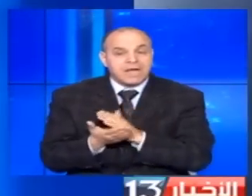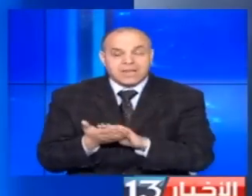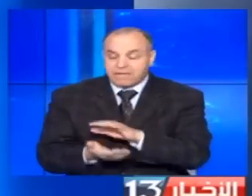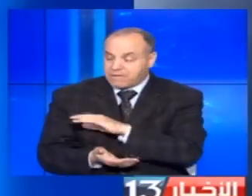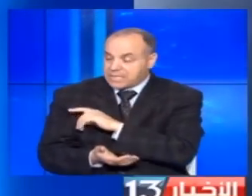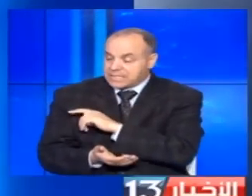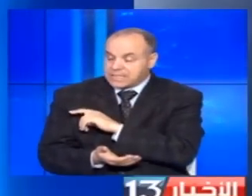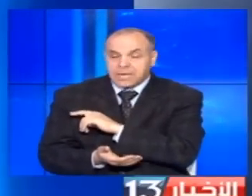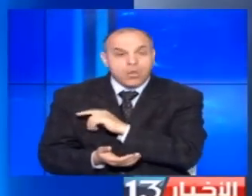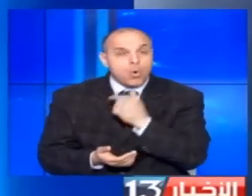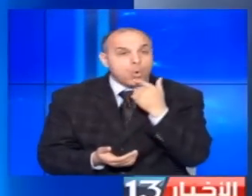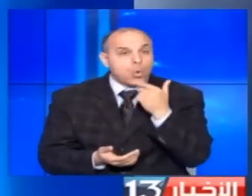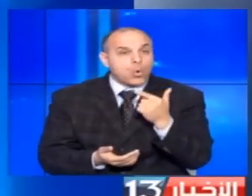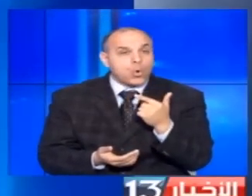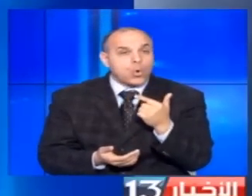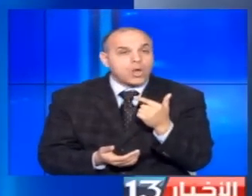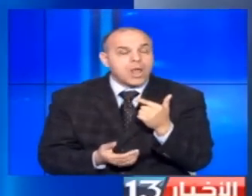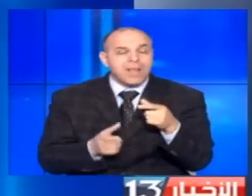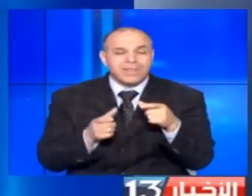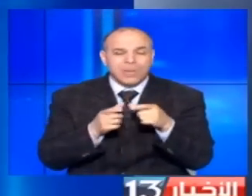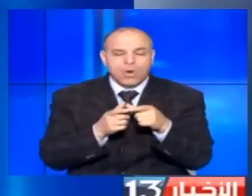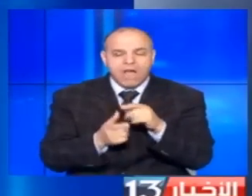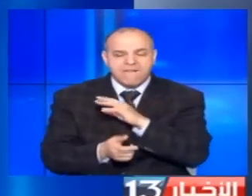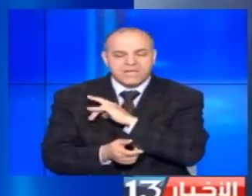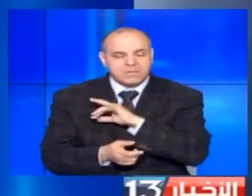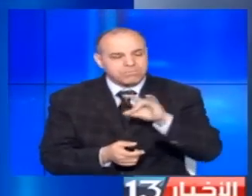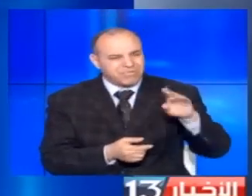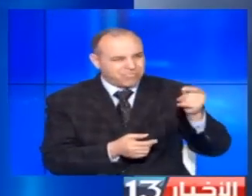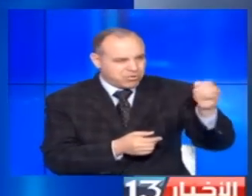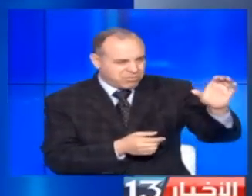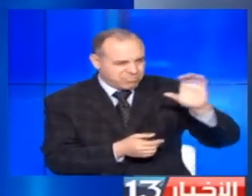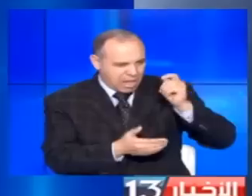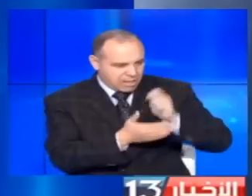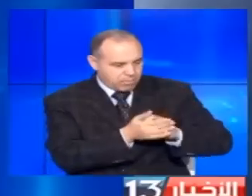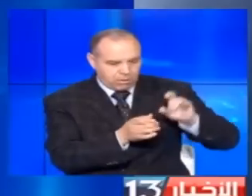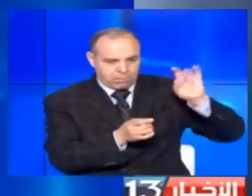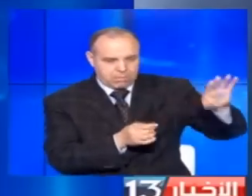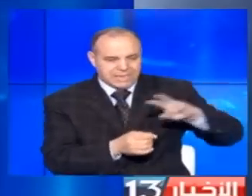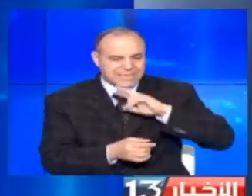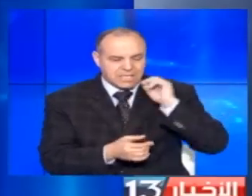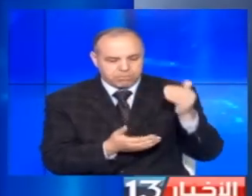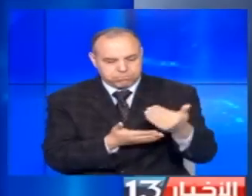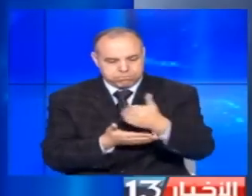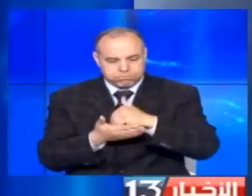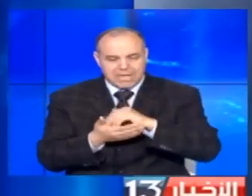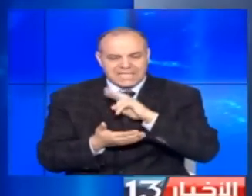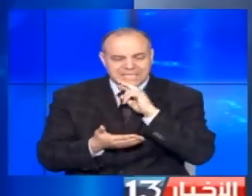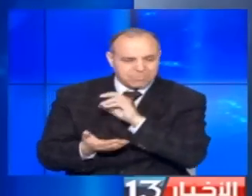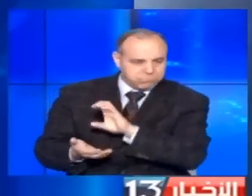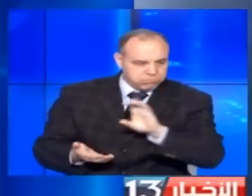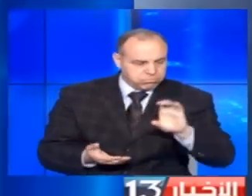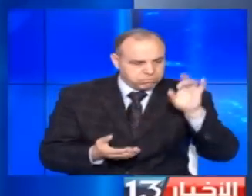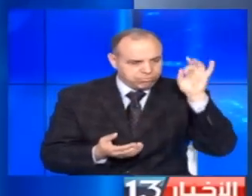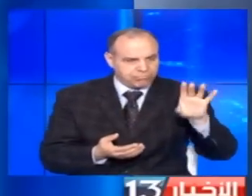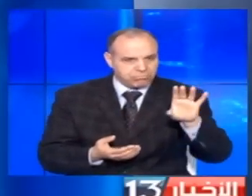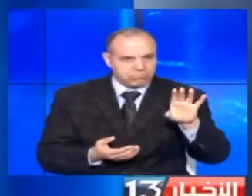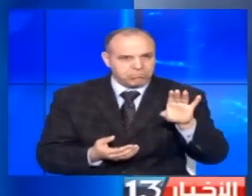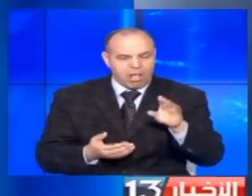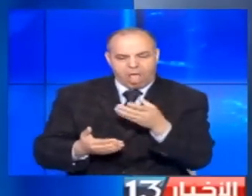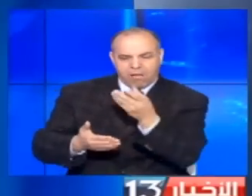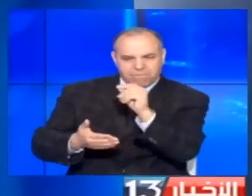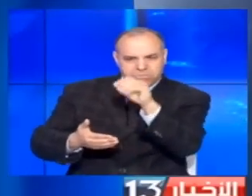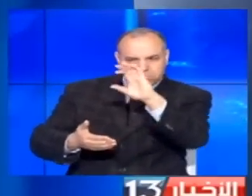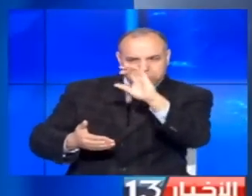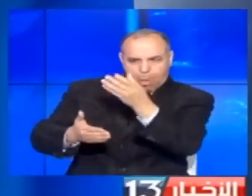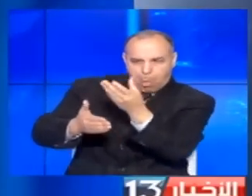الفلسطينيه المحتله رفضت السلطه الفلسطينيه استلام اموال الضرائب التي تجمعها سلطات الاحتلال بسبب خصم